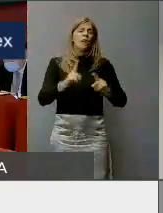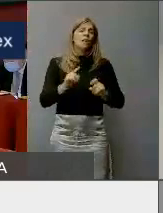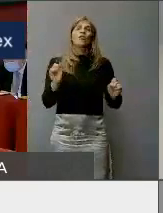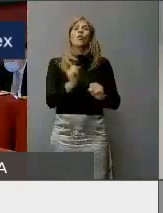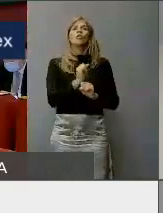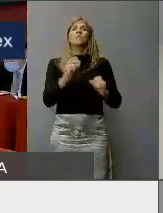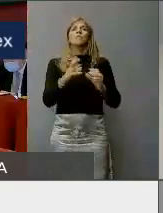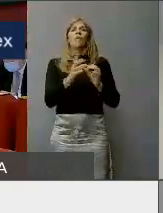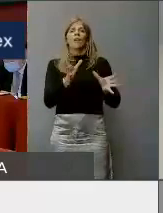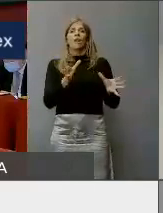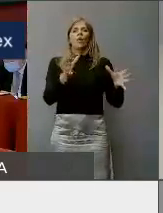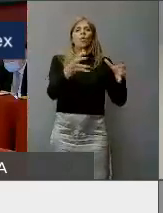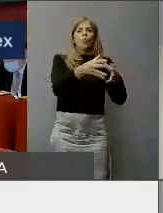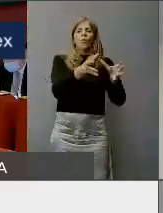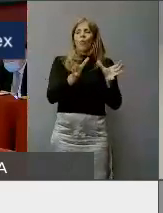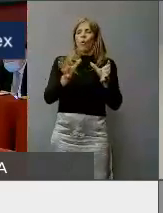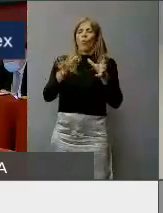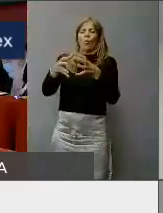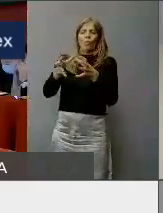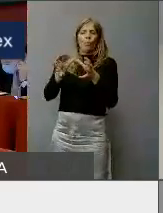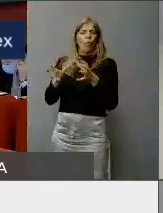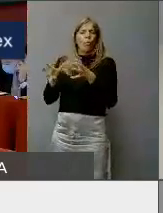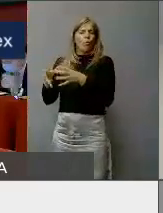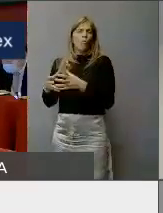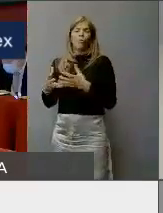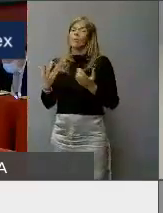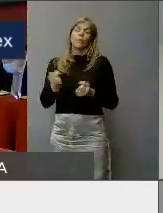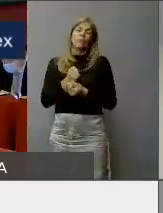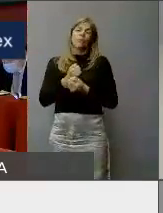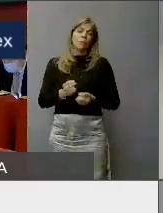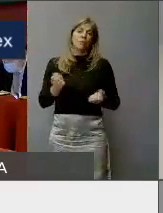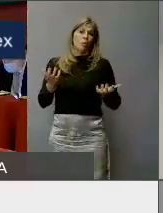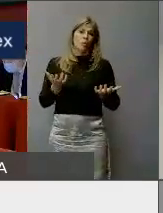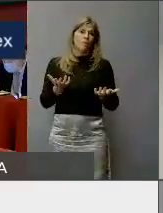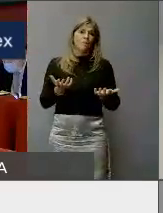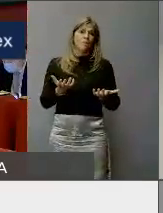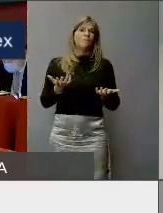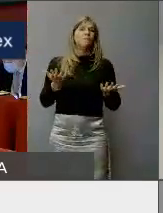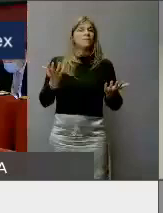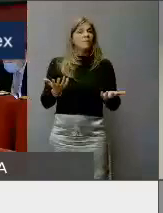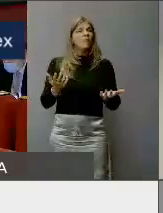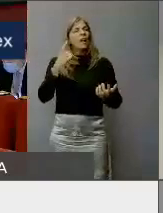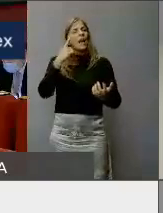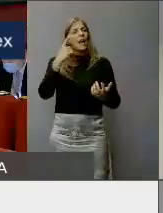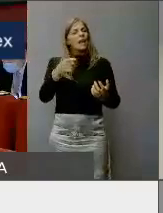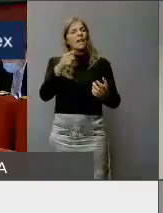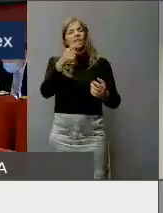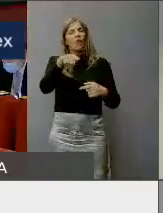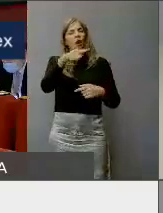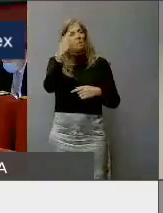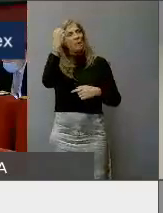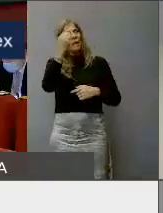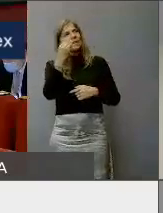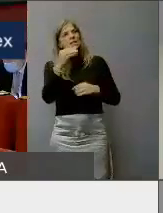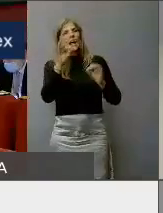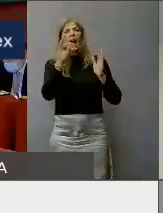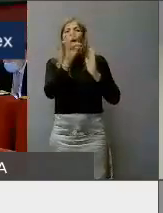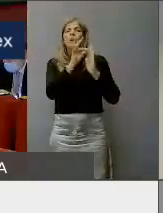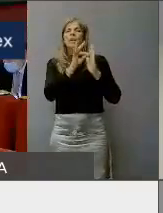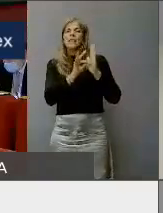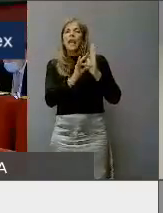incasellabile all'interno di categorie ristrette e guardate la cosa che se si aumentano le categorie si aumenta la risposta è